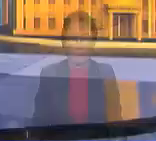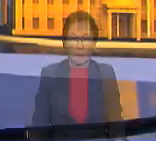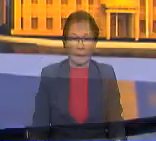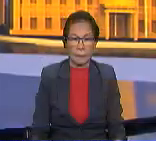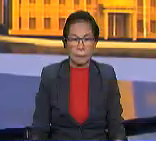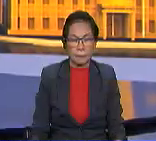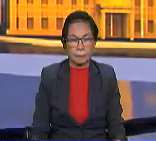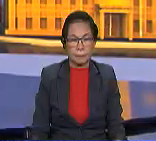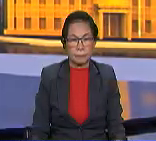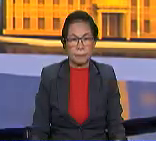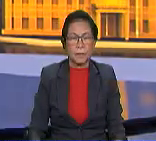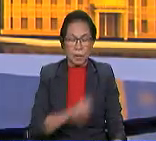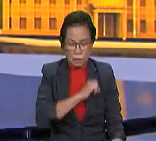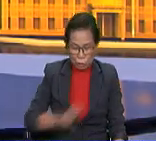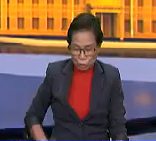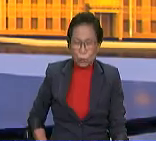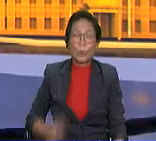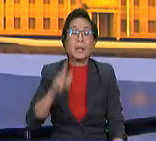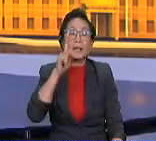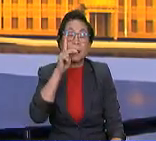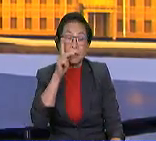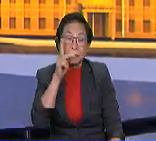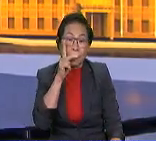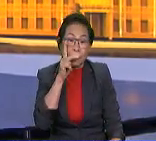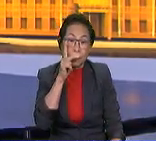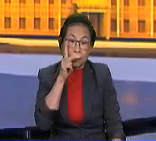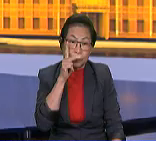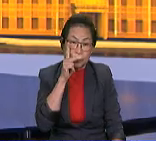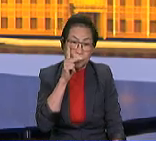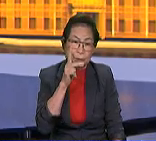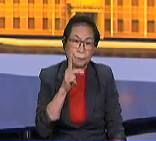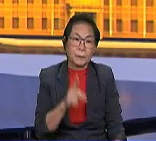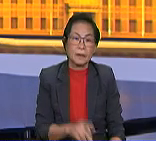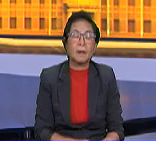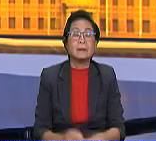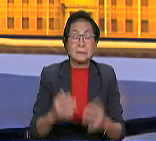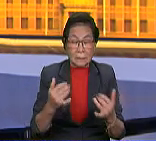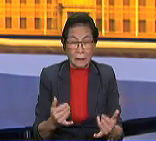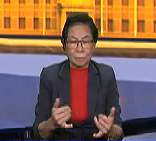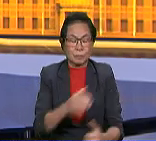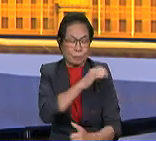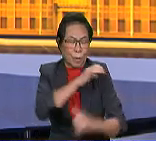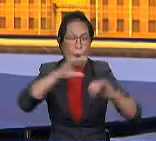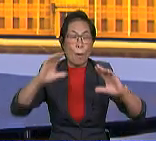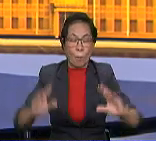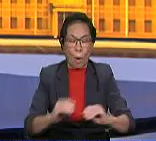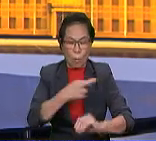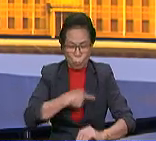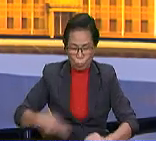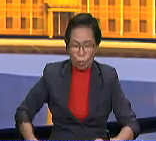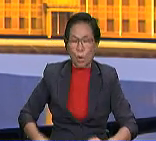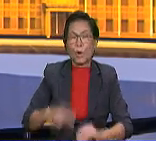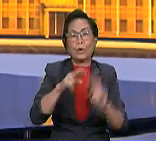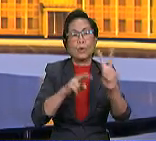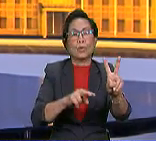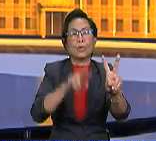akhir-akhir by Sultan Kedah al-amin ulkarim Sultan Salahuddin sutam badlishah hari ini mampu Gresik amaswara raja-raja